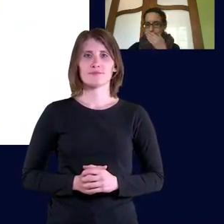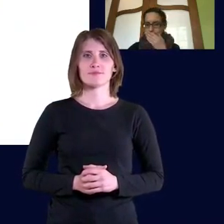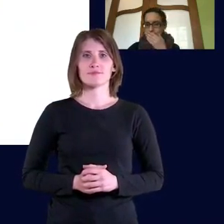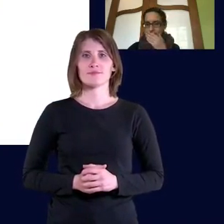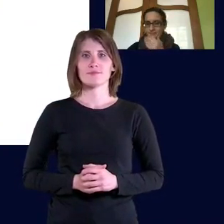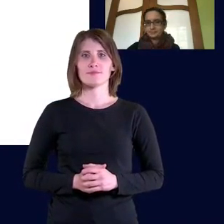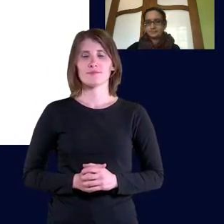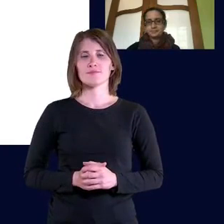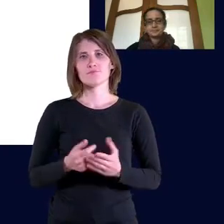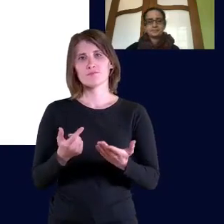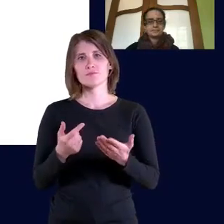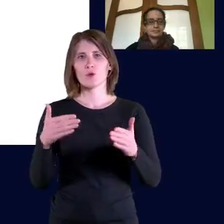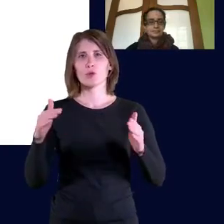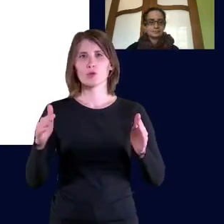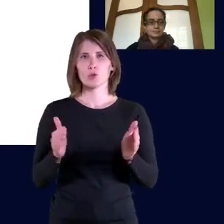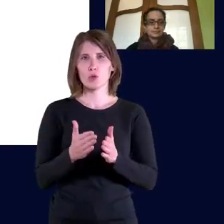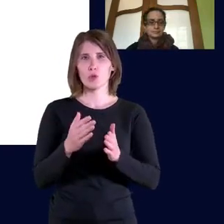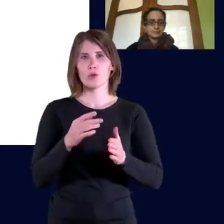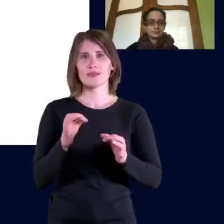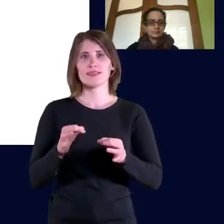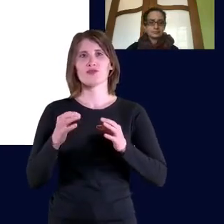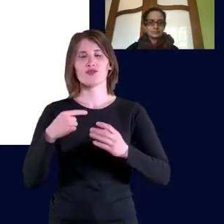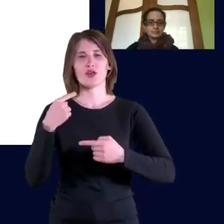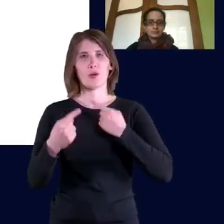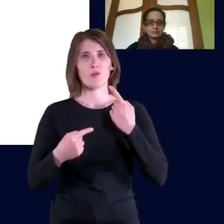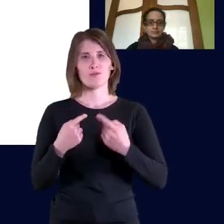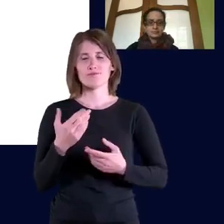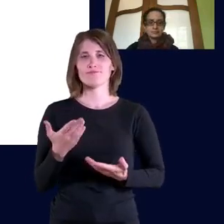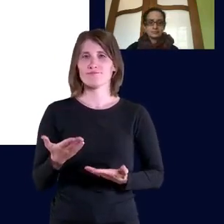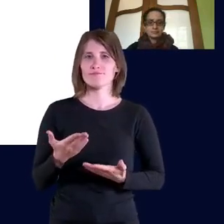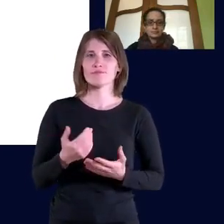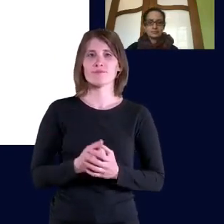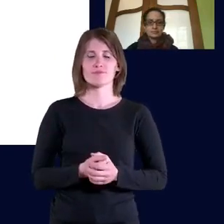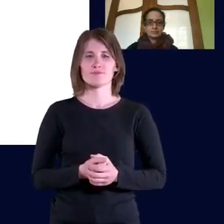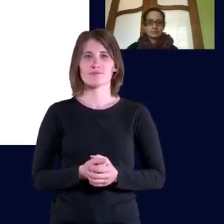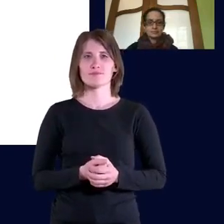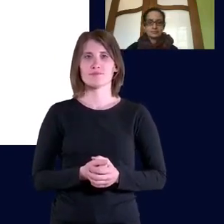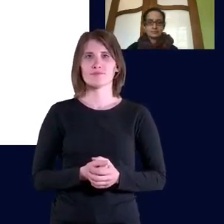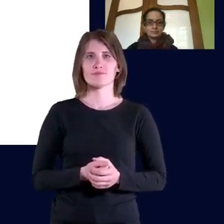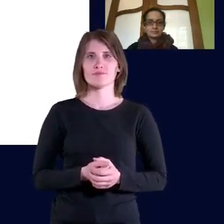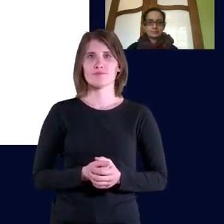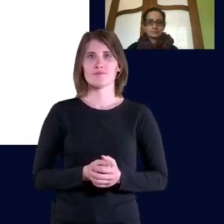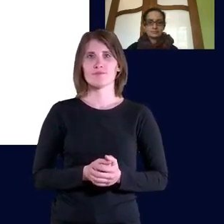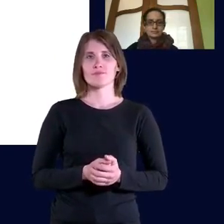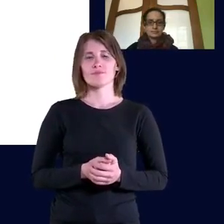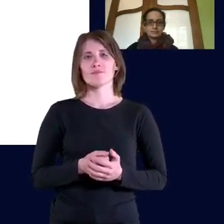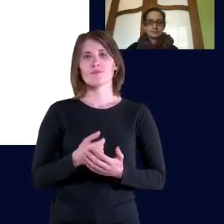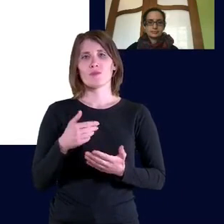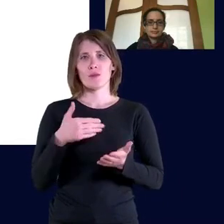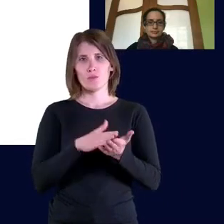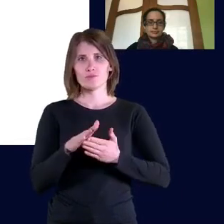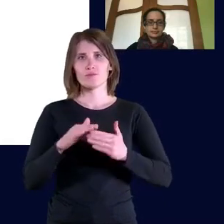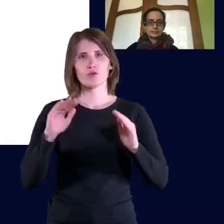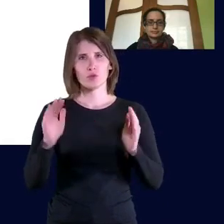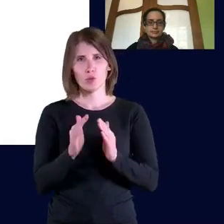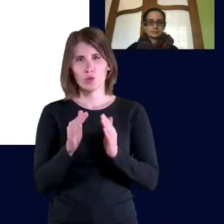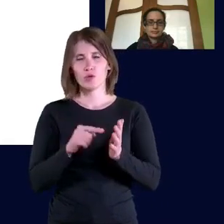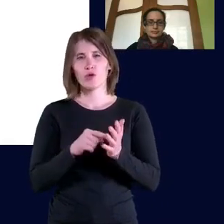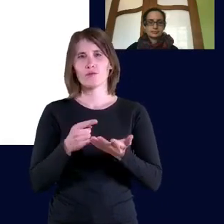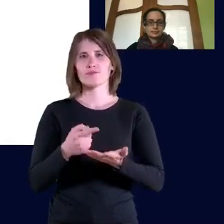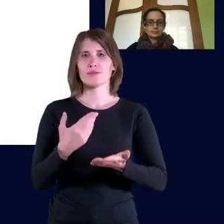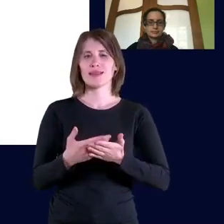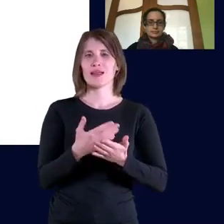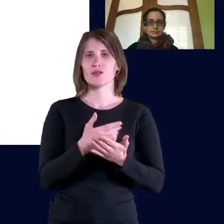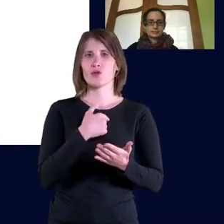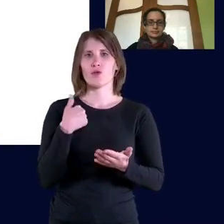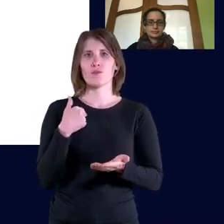króciutki skrót o czym będziemy dzisiaj rozmawiać na początku bardzo skrótowo powiem państwu Dlaczego w ogóle